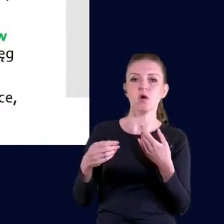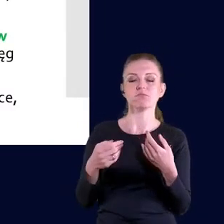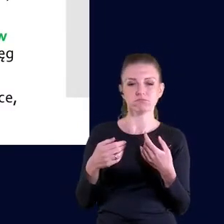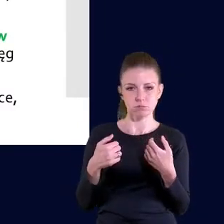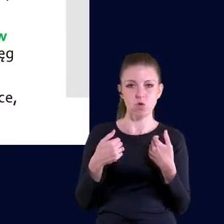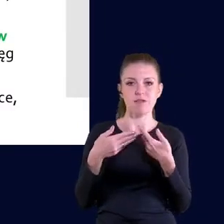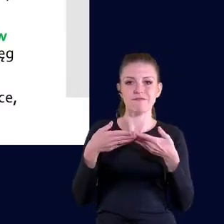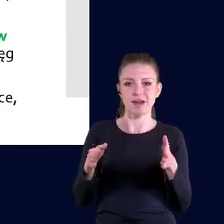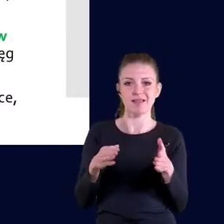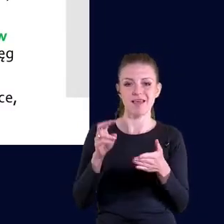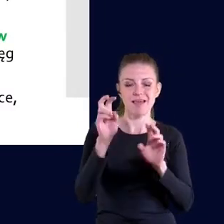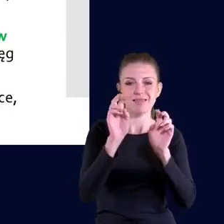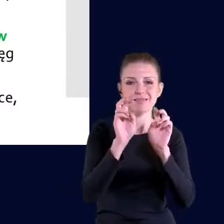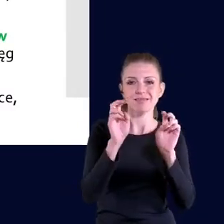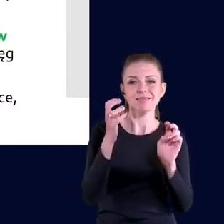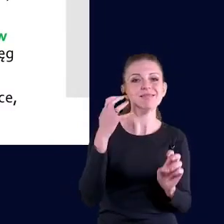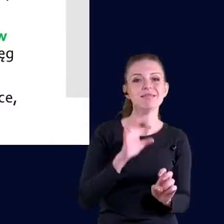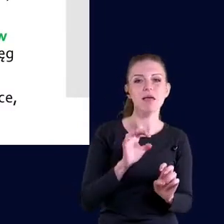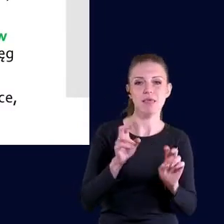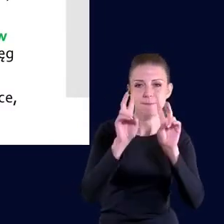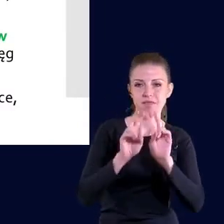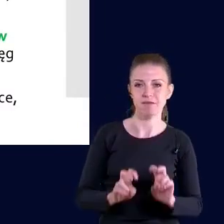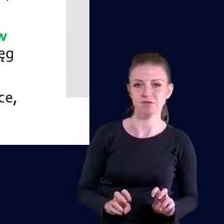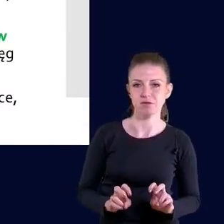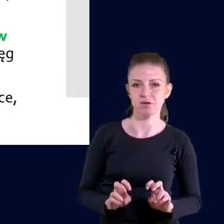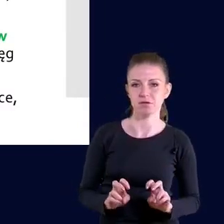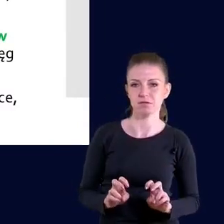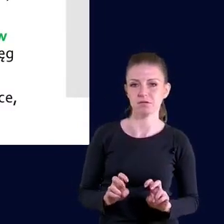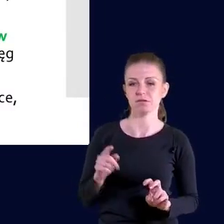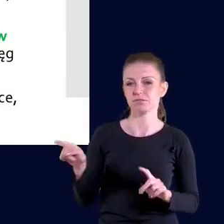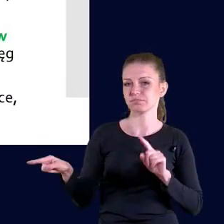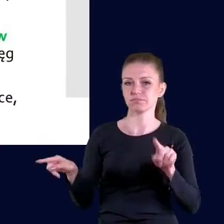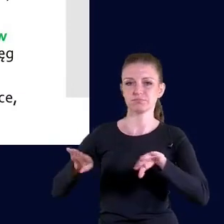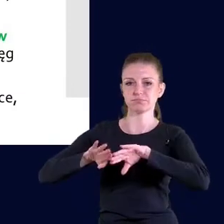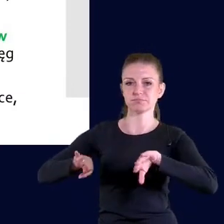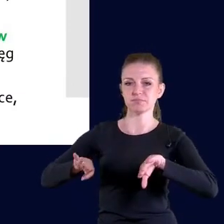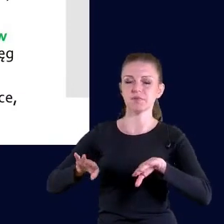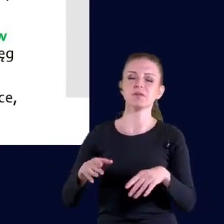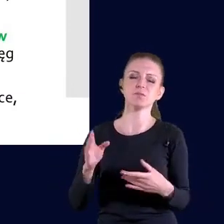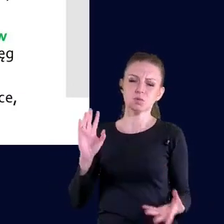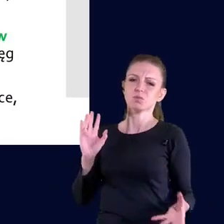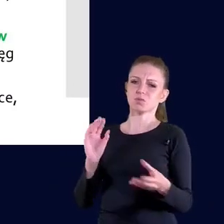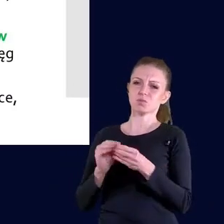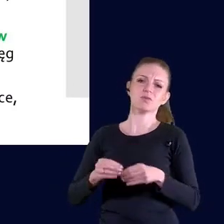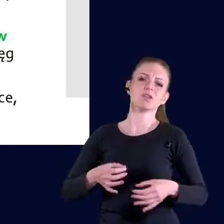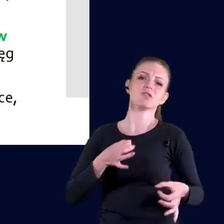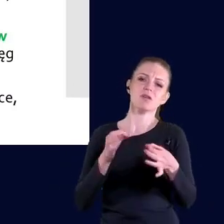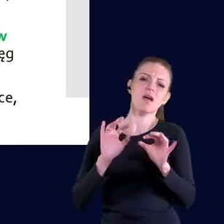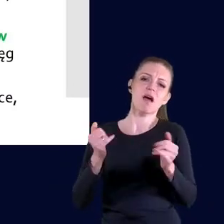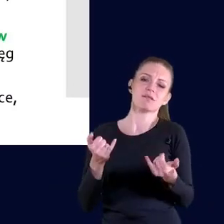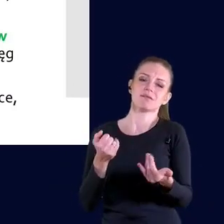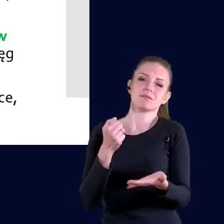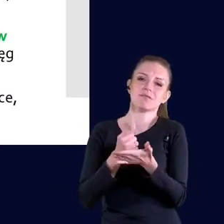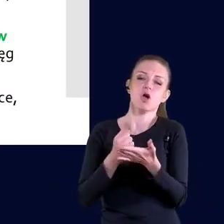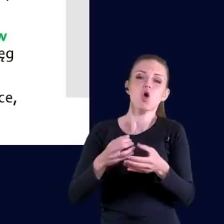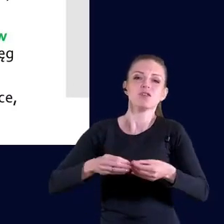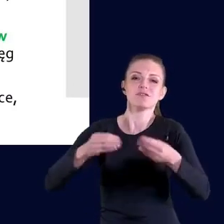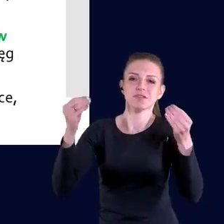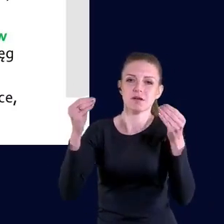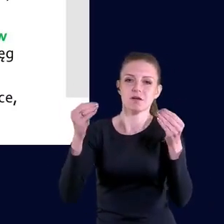danych badawczych ale to chyba historycznego rozwoju w ogóle idei otwartości